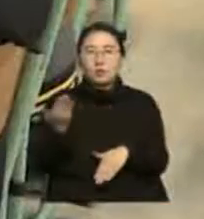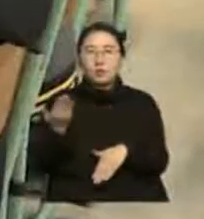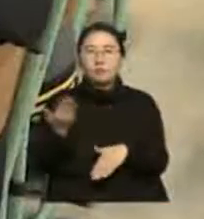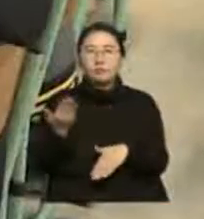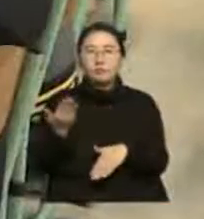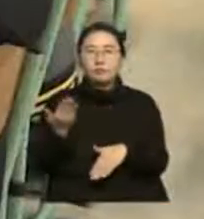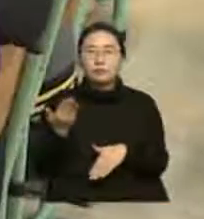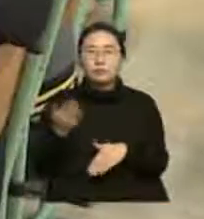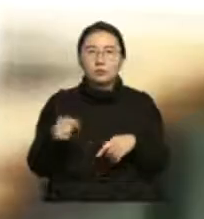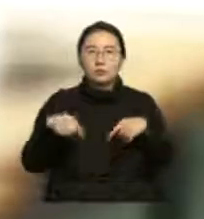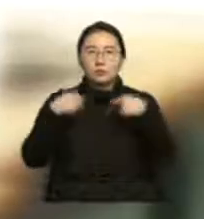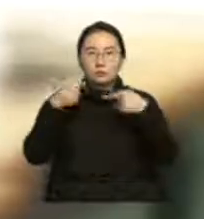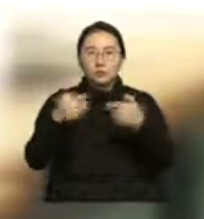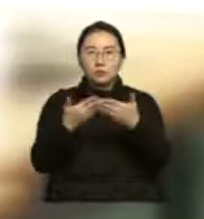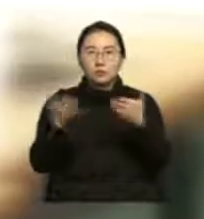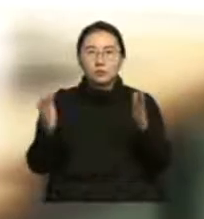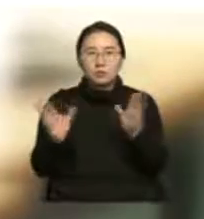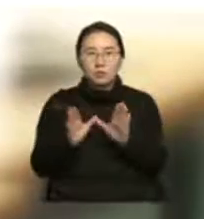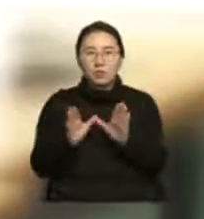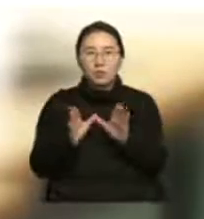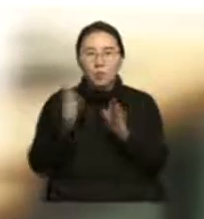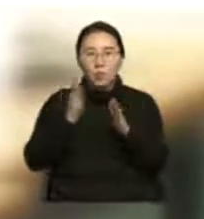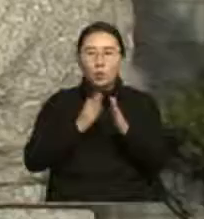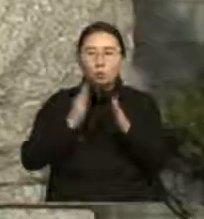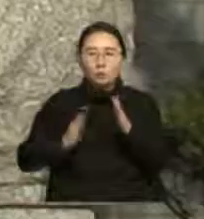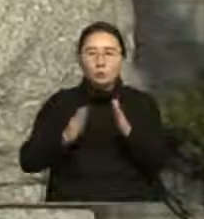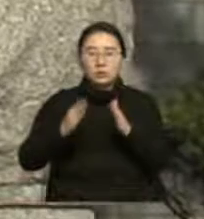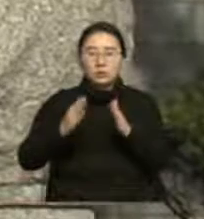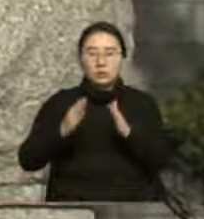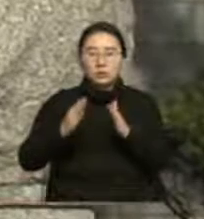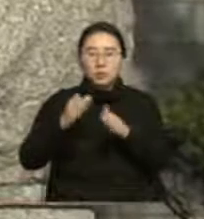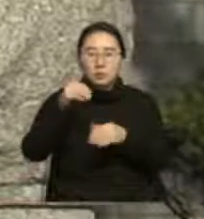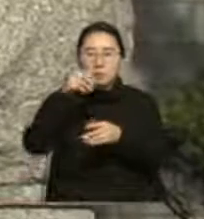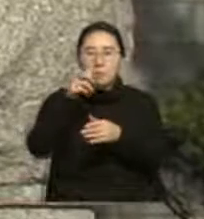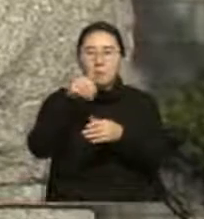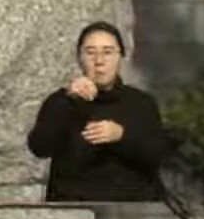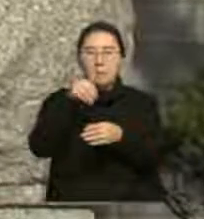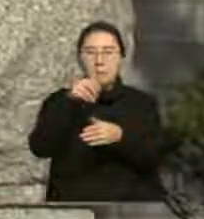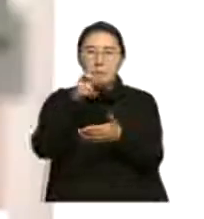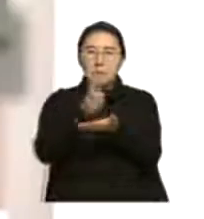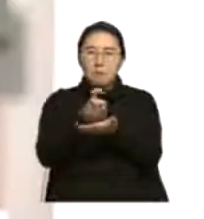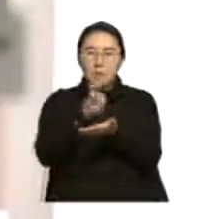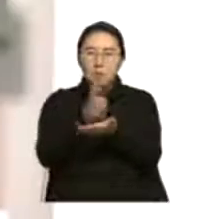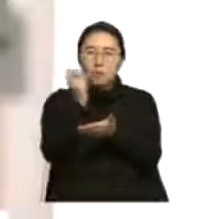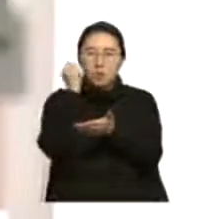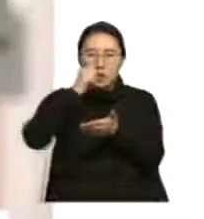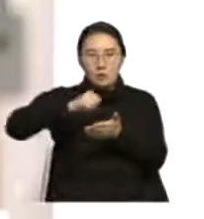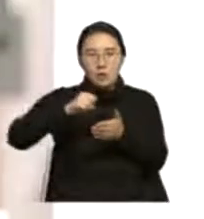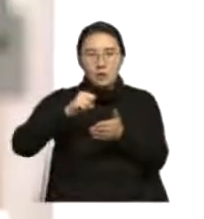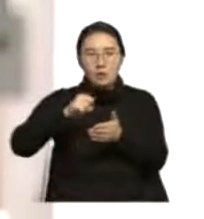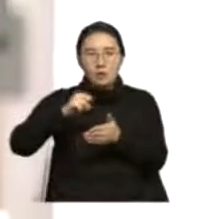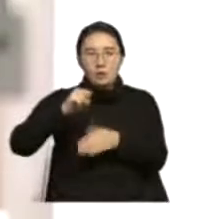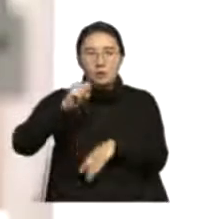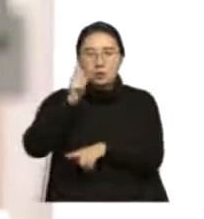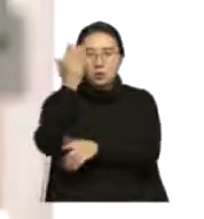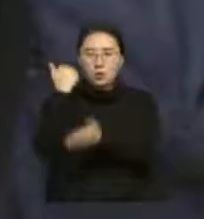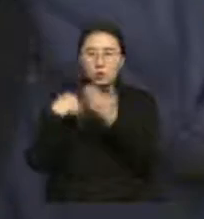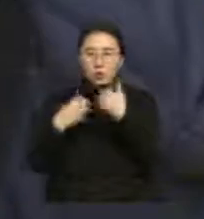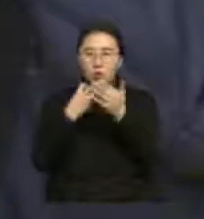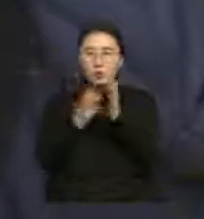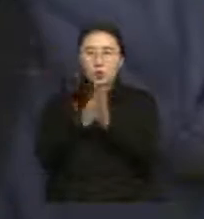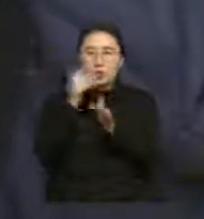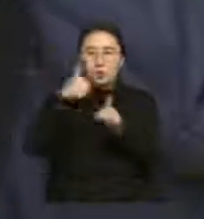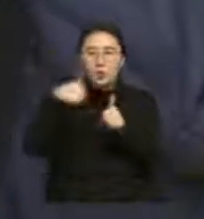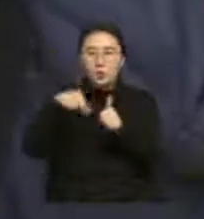이 프로젝트에 참여한 단체에 공직선거법을 위반한 혐의로 징역형을 받았던 광노현 전 서울시